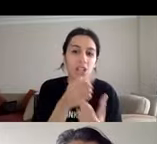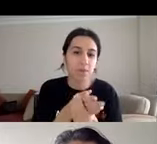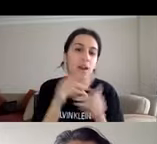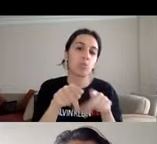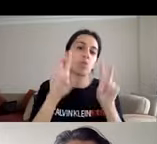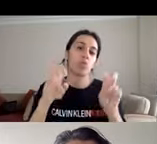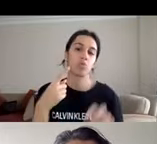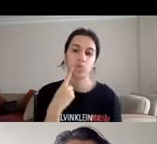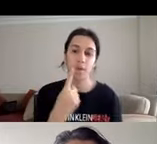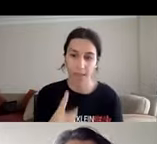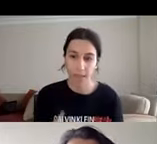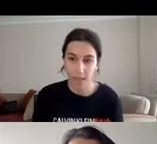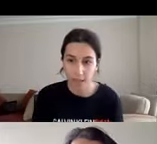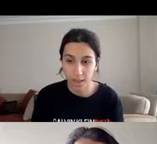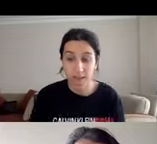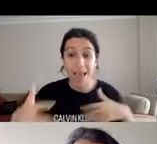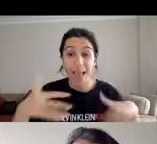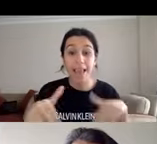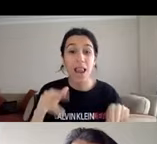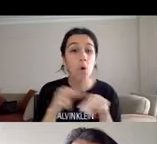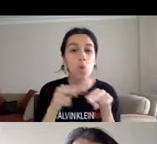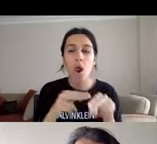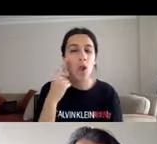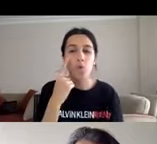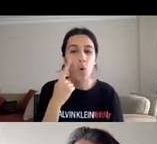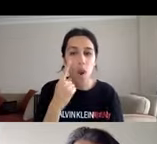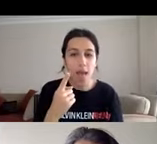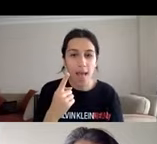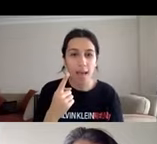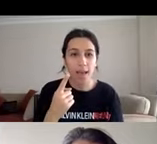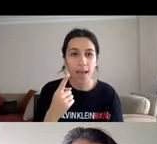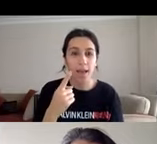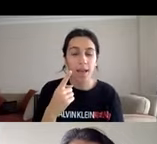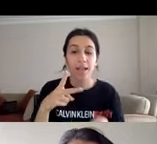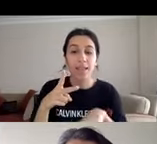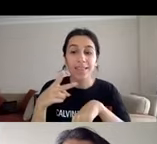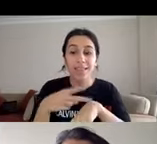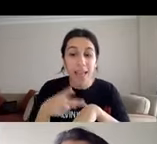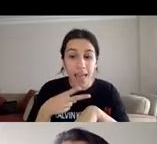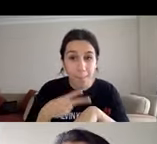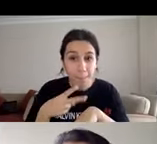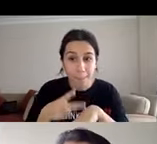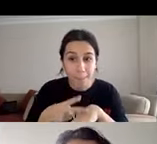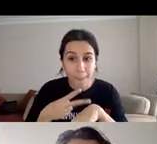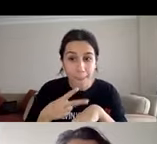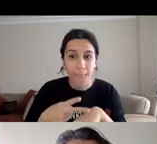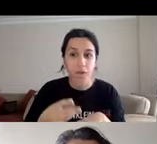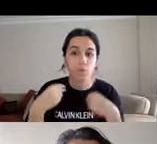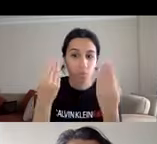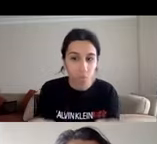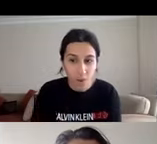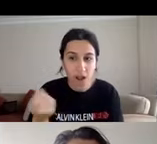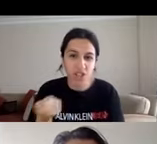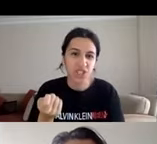giriyor. Engelli kullanıcılar için nitelikli deneyim sunma işine dijital